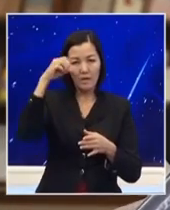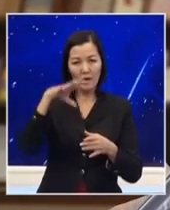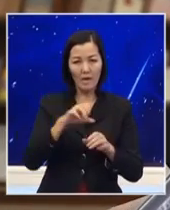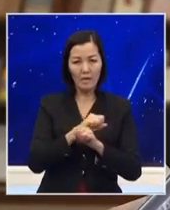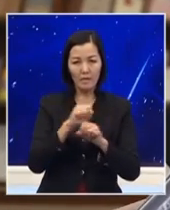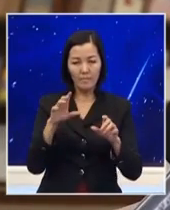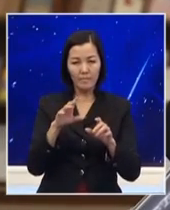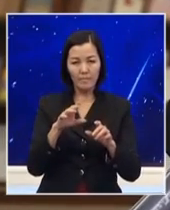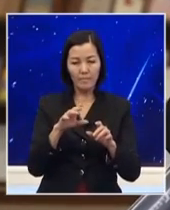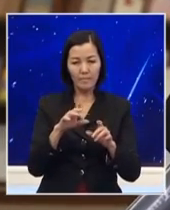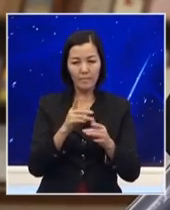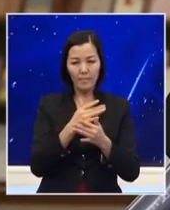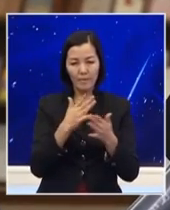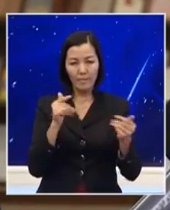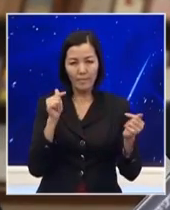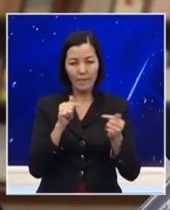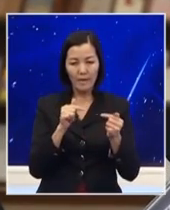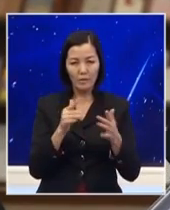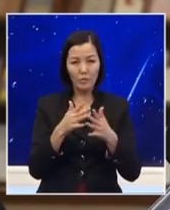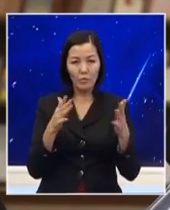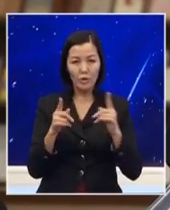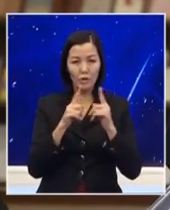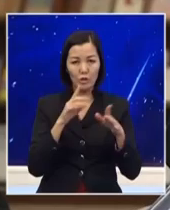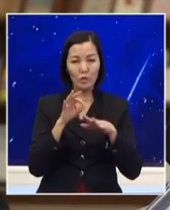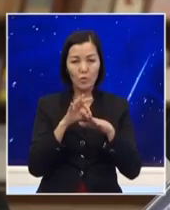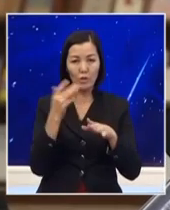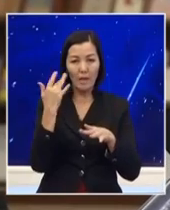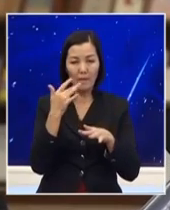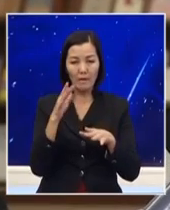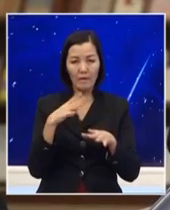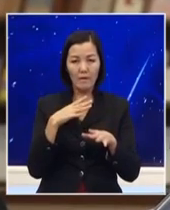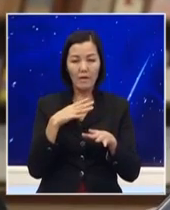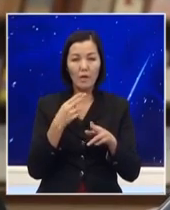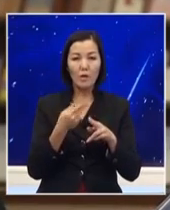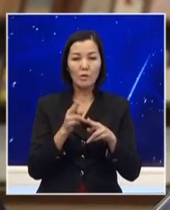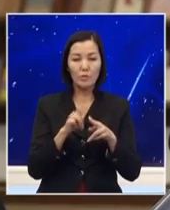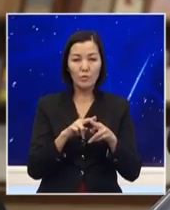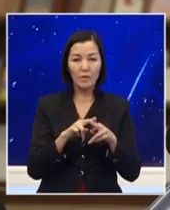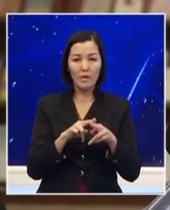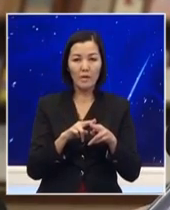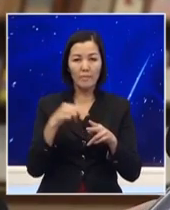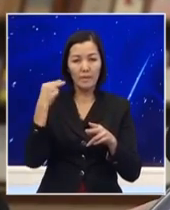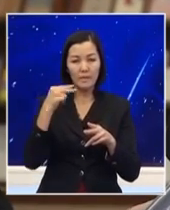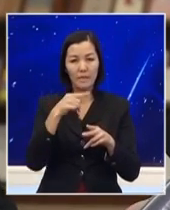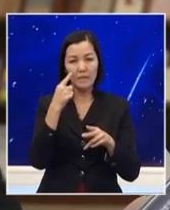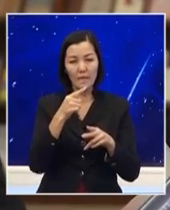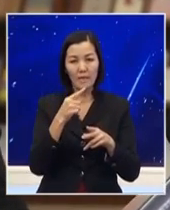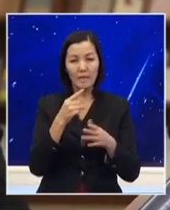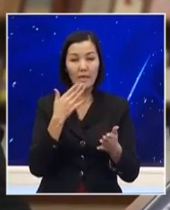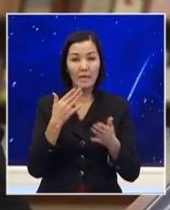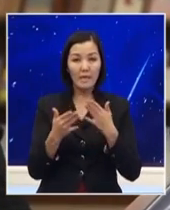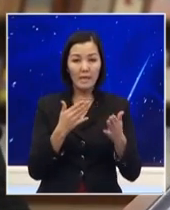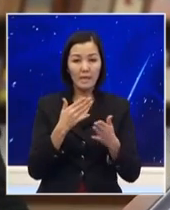ядролық қаруларға байланысты үлкен жиын өтті Америкада. Сонда Обаманың айтқан сөзі есімде, егер